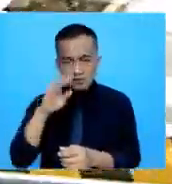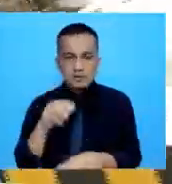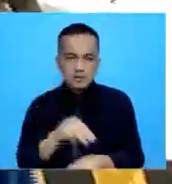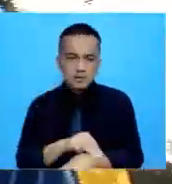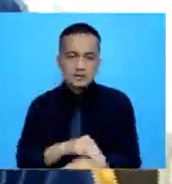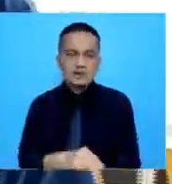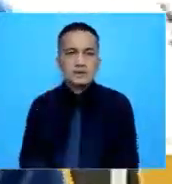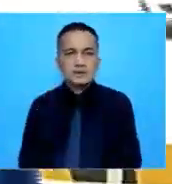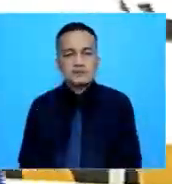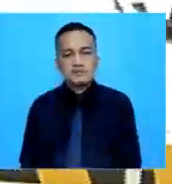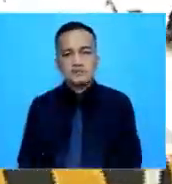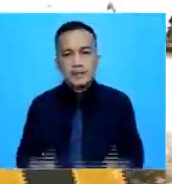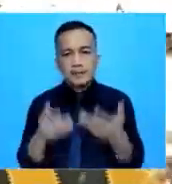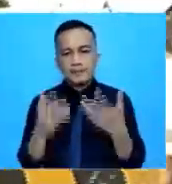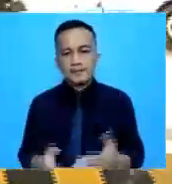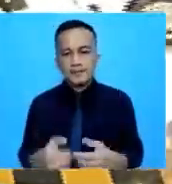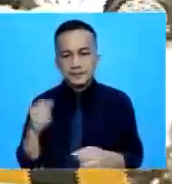po.